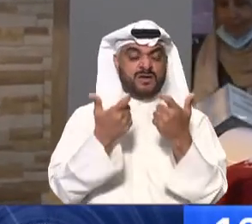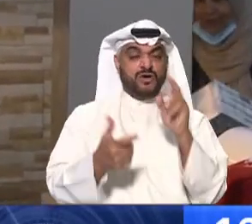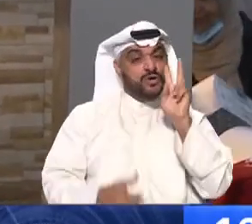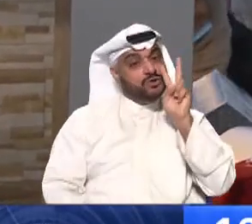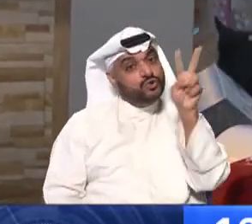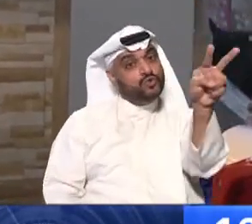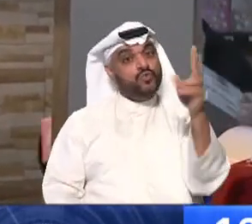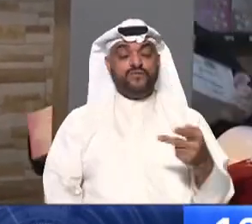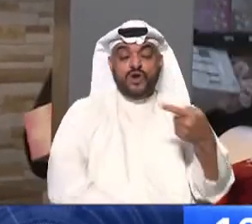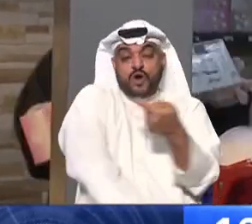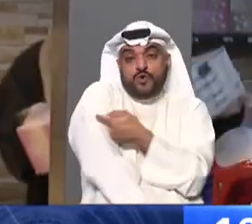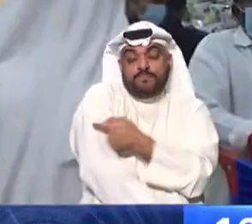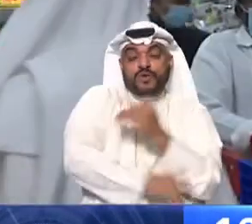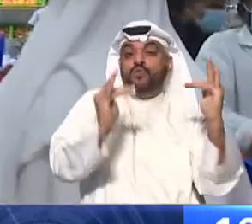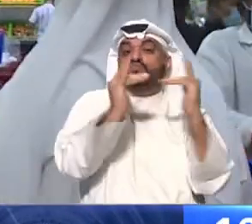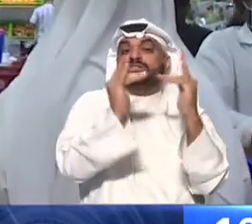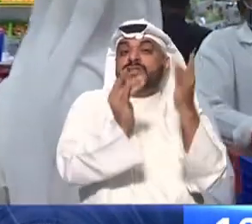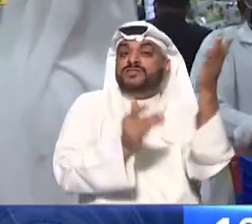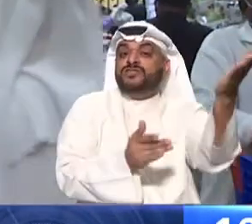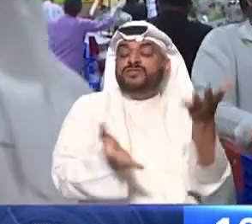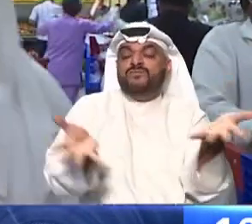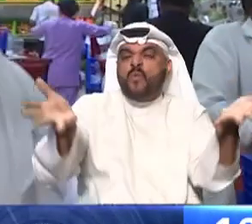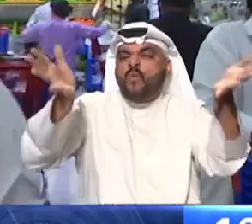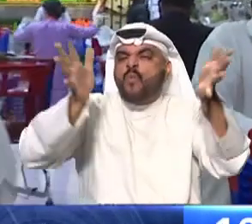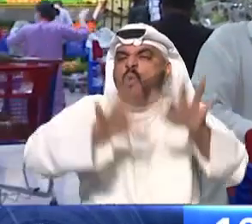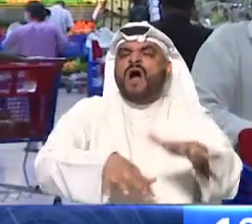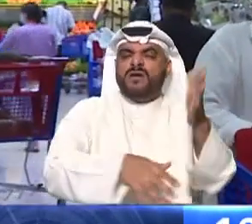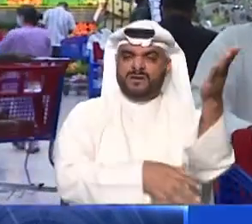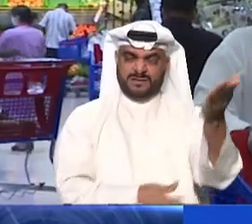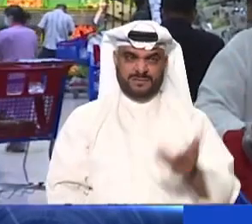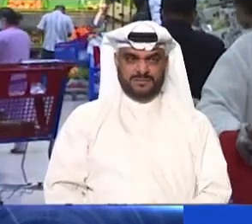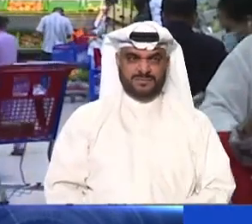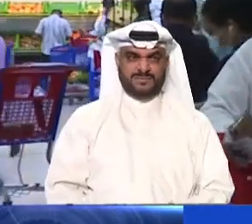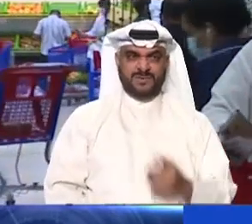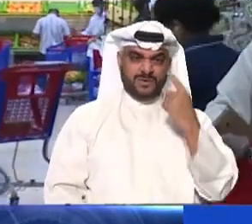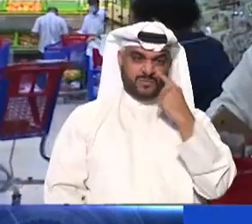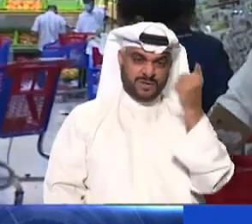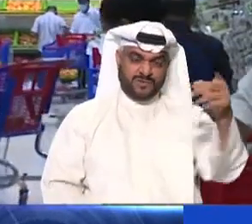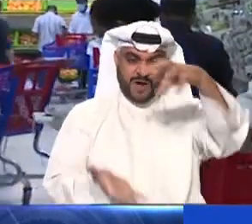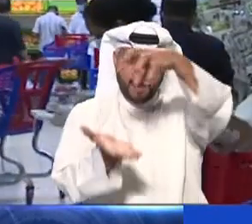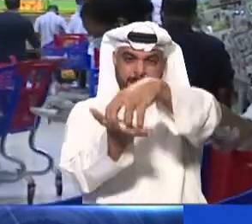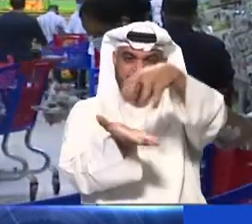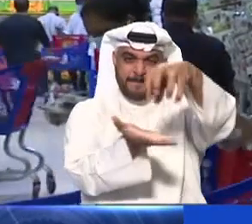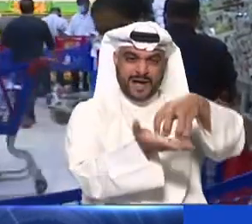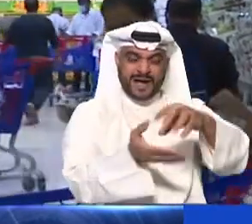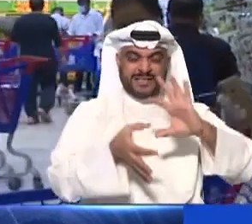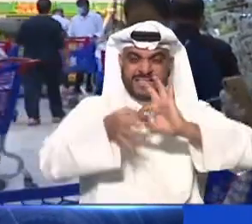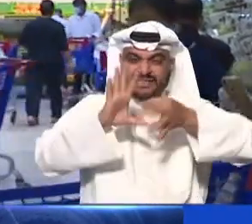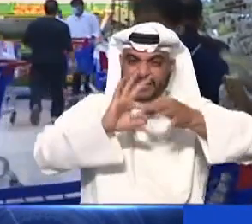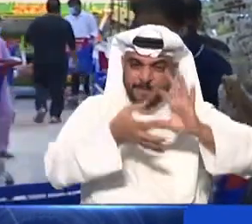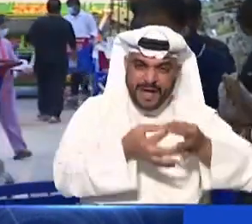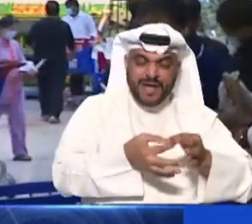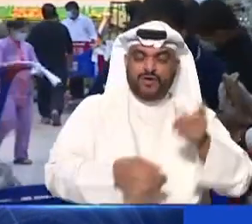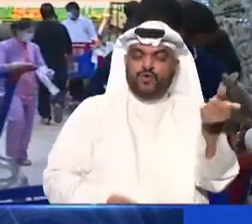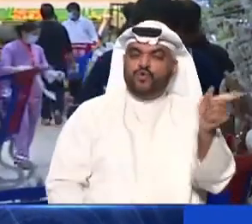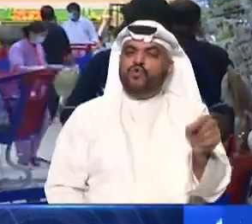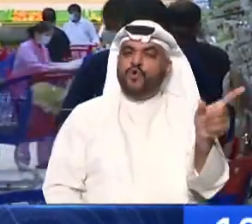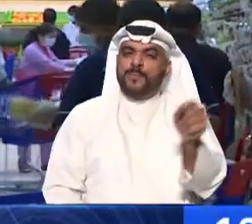العالم، شوفوا الموجه اللي جايتنا. في الاماكن هذا اللي معتادين الناس شبه